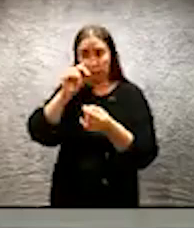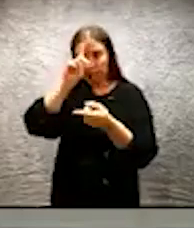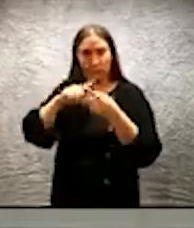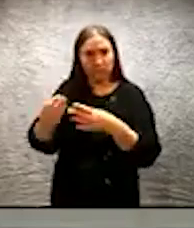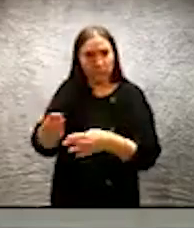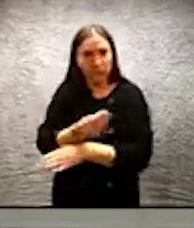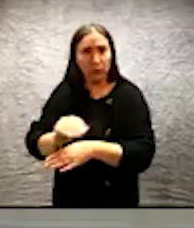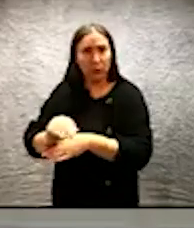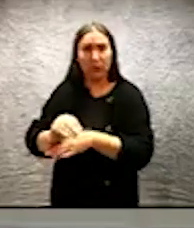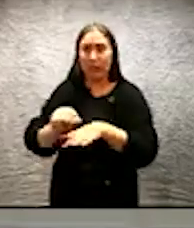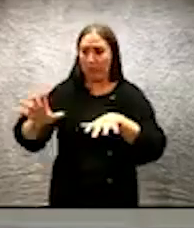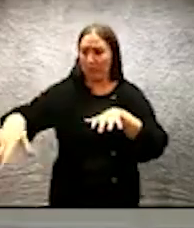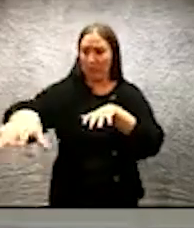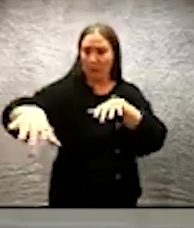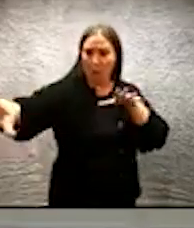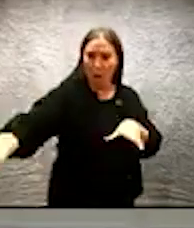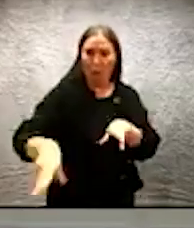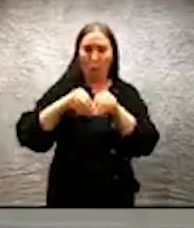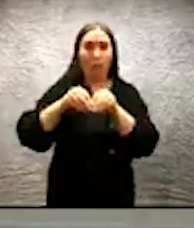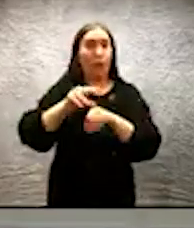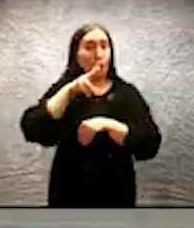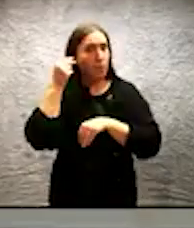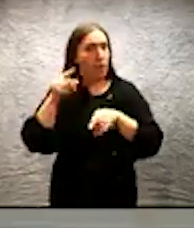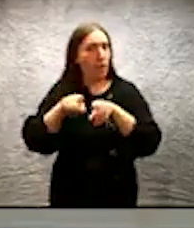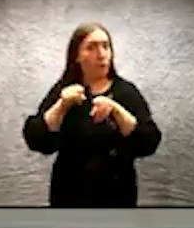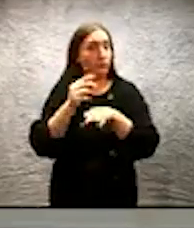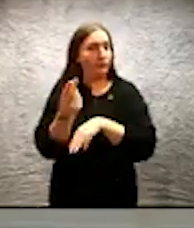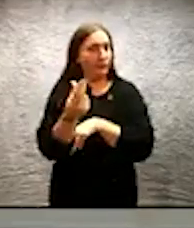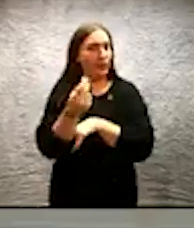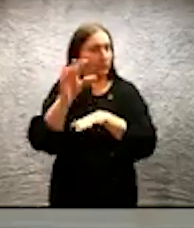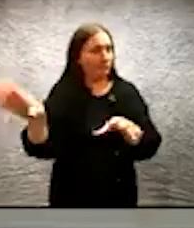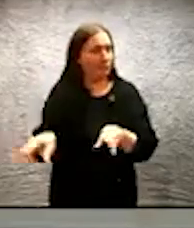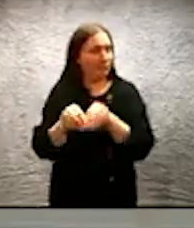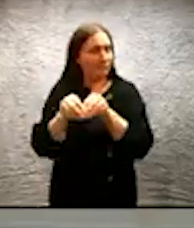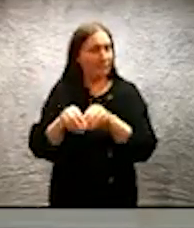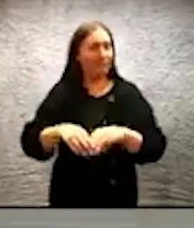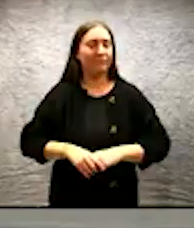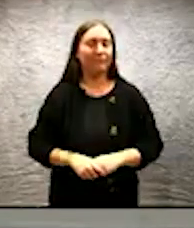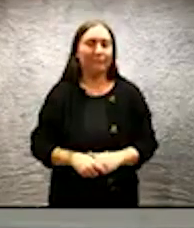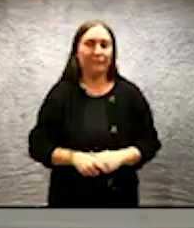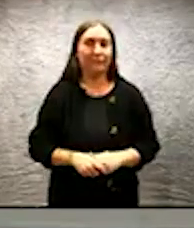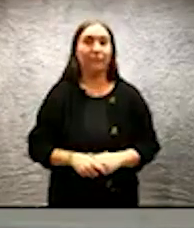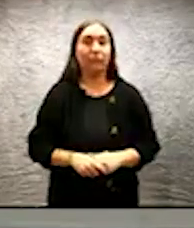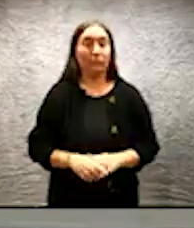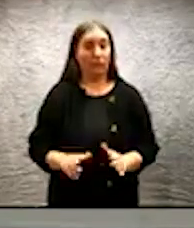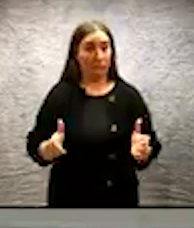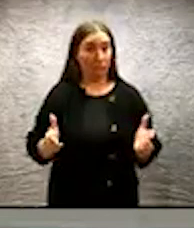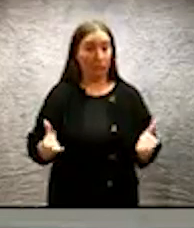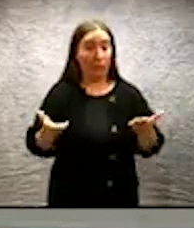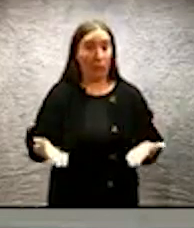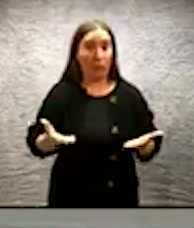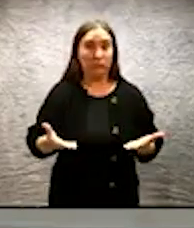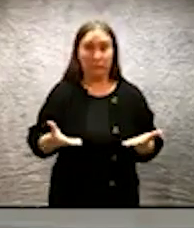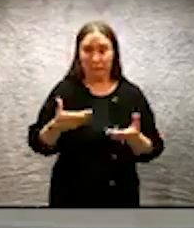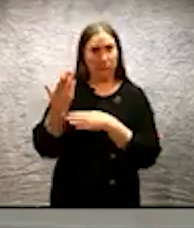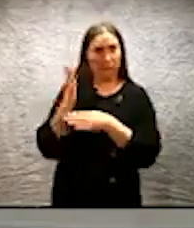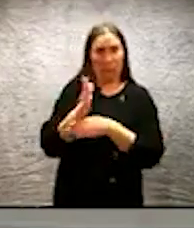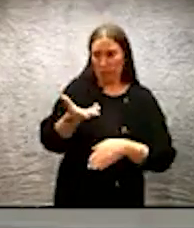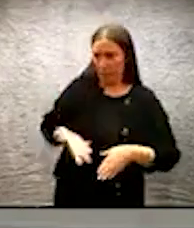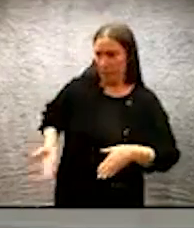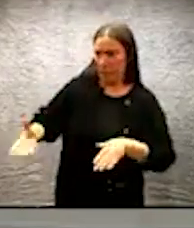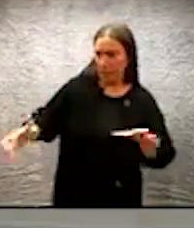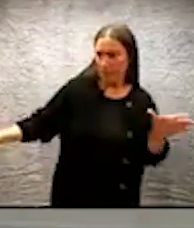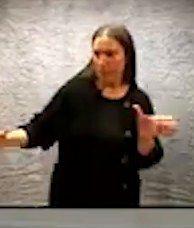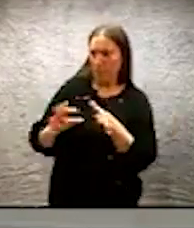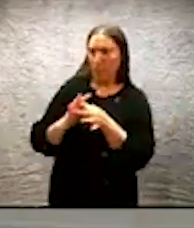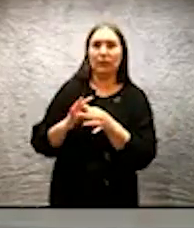et de la mutualisation des moyens humains et financiers. Il illustre également notre capacité à coopérer, à innover